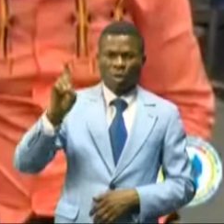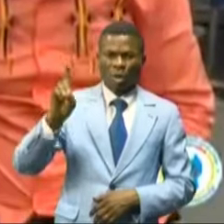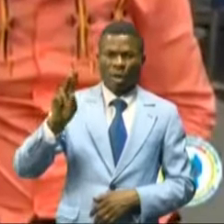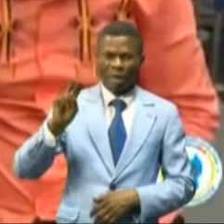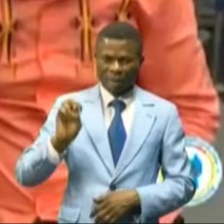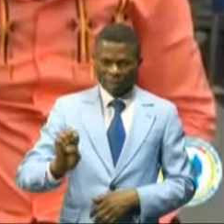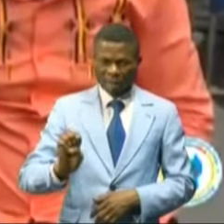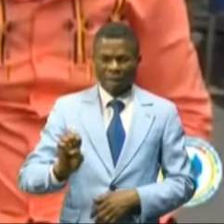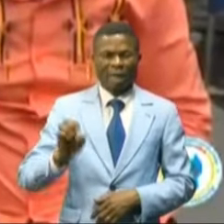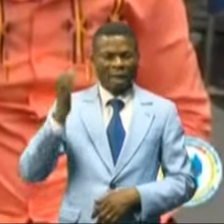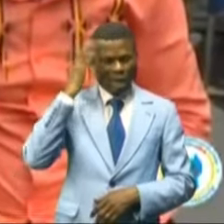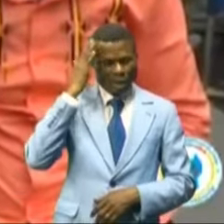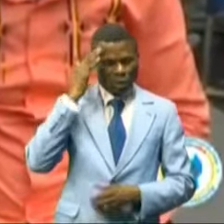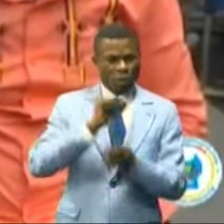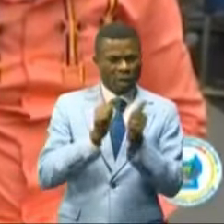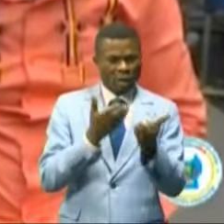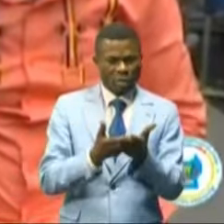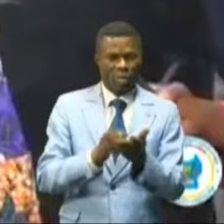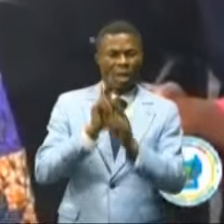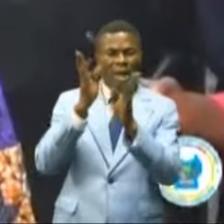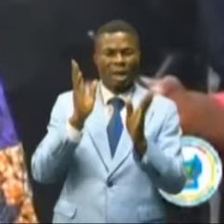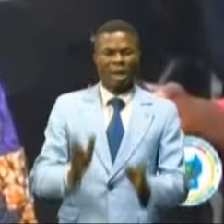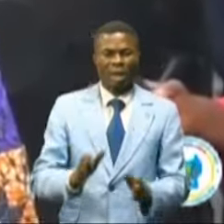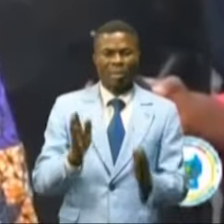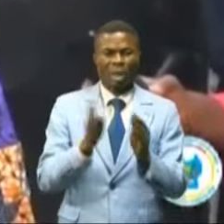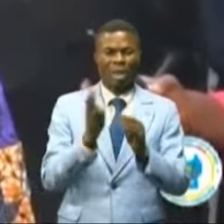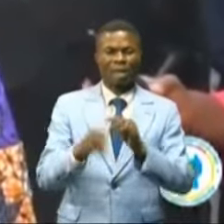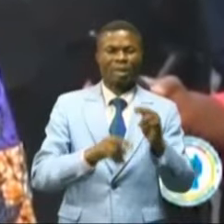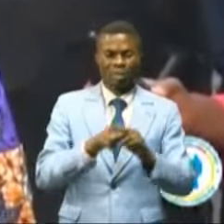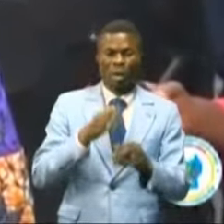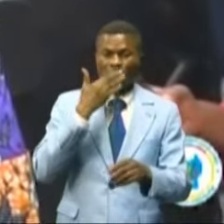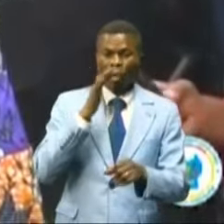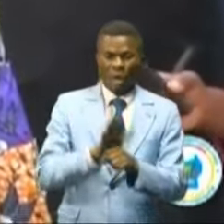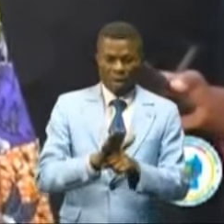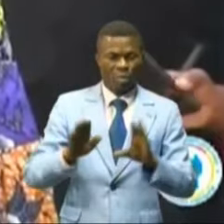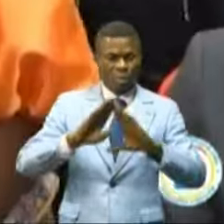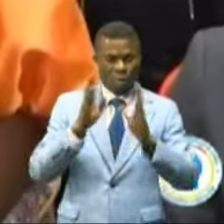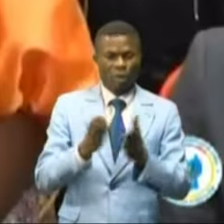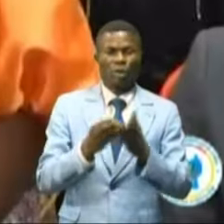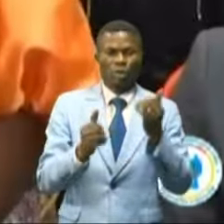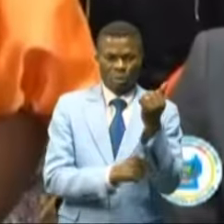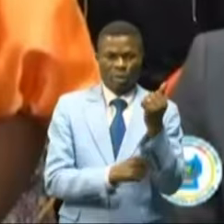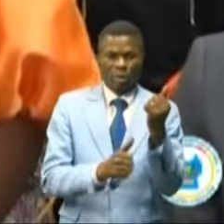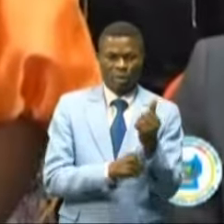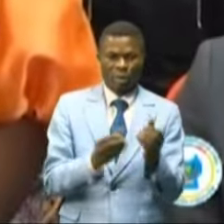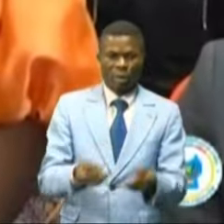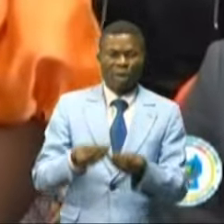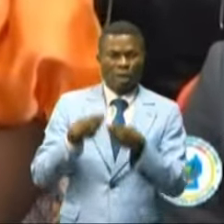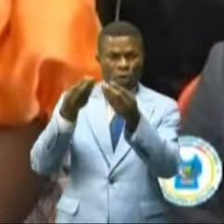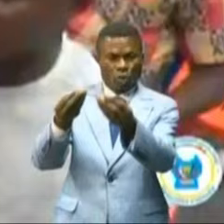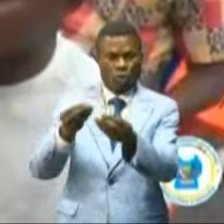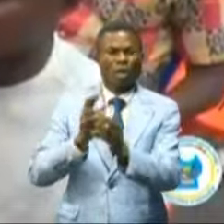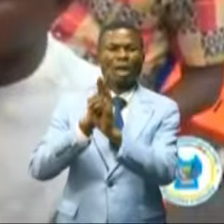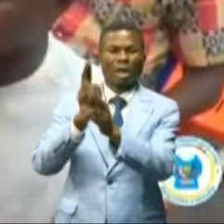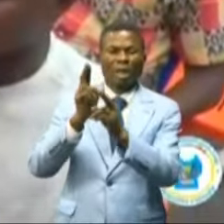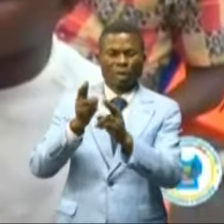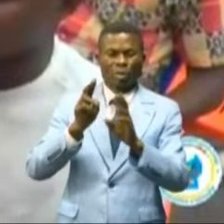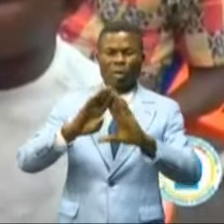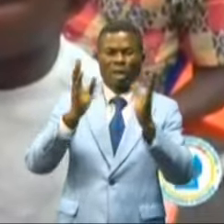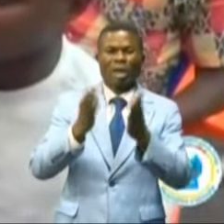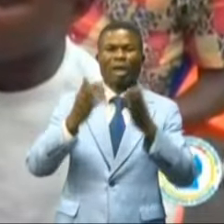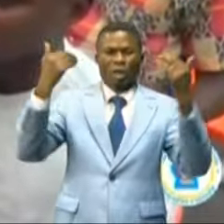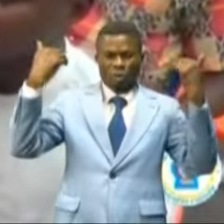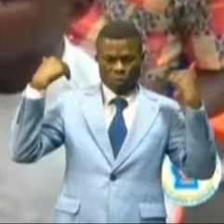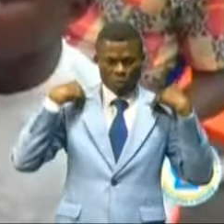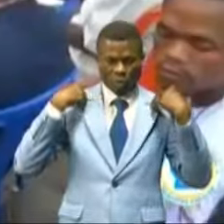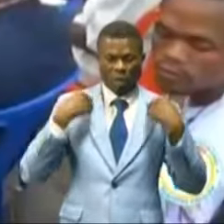par cette situation, le rapporteur de l'Assemblée nationale a rassuré ses interlocuteurs de soumettre leurs desiderata à qui des droits,